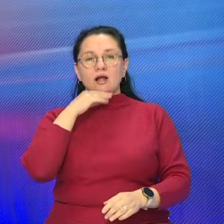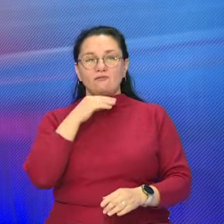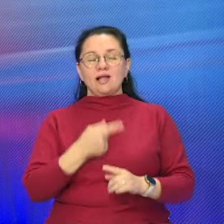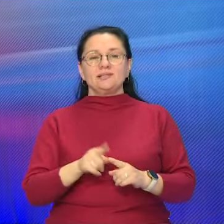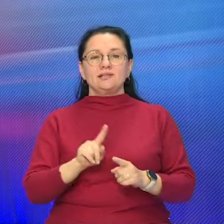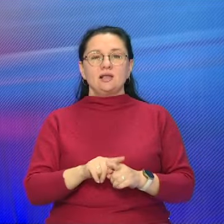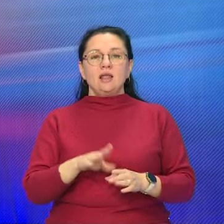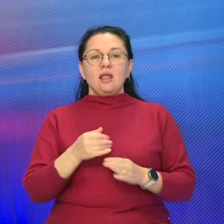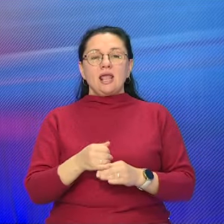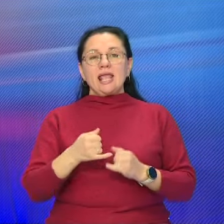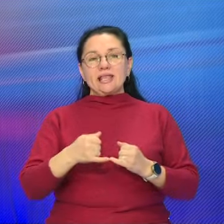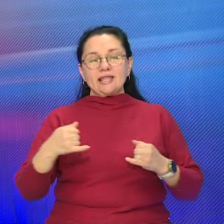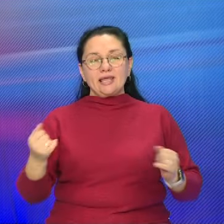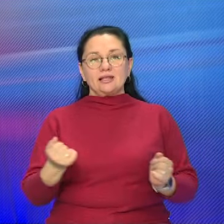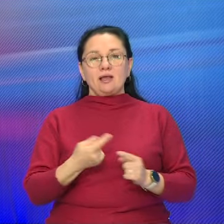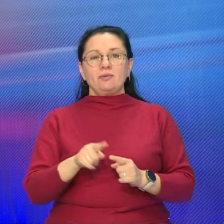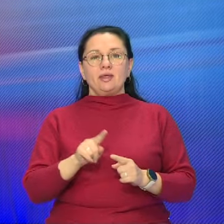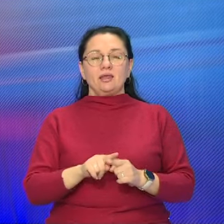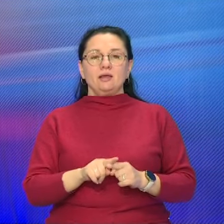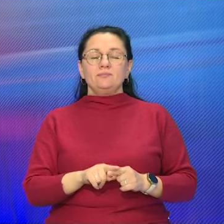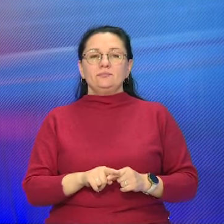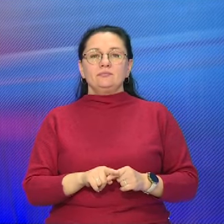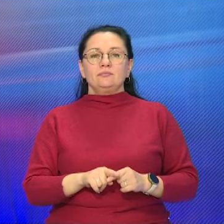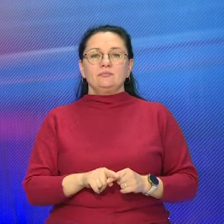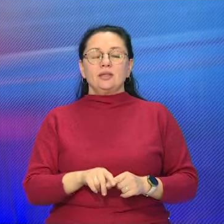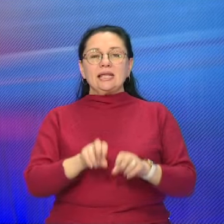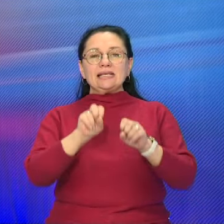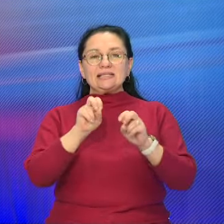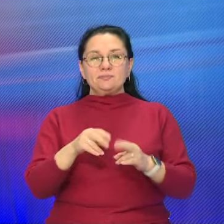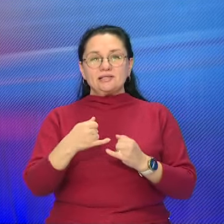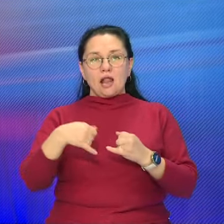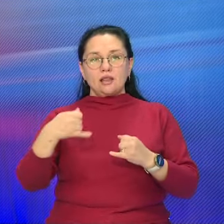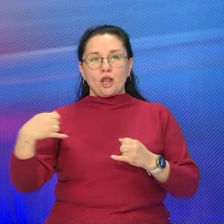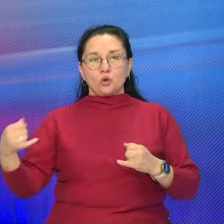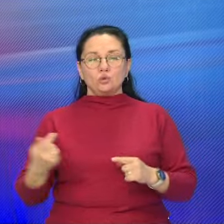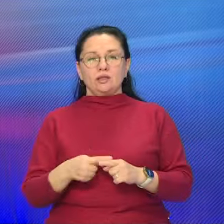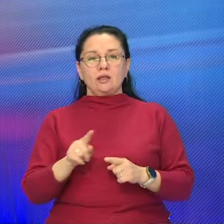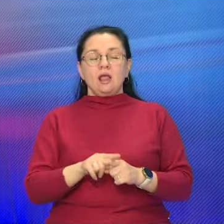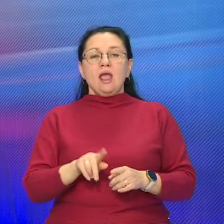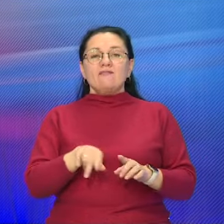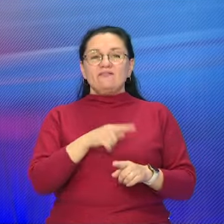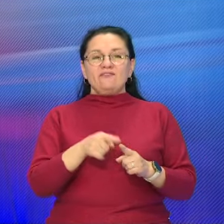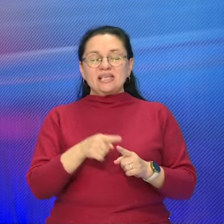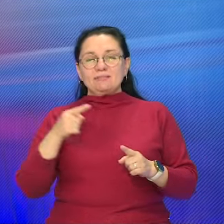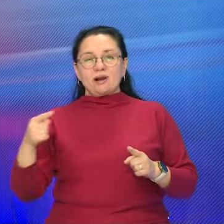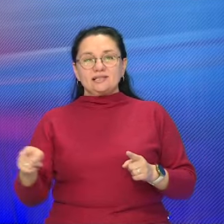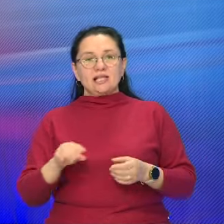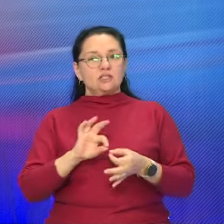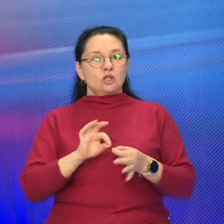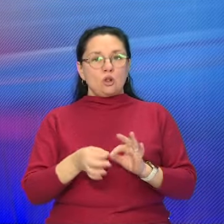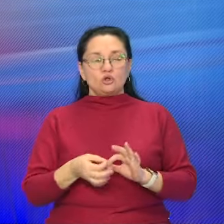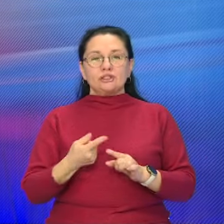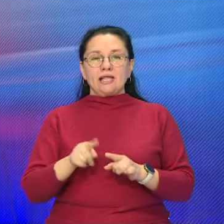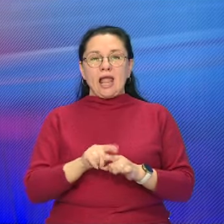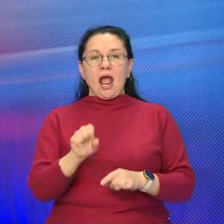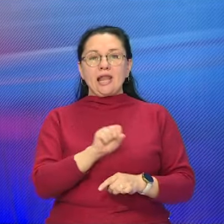заправляются не любым нитками, а это нити бавовняные и специально крутки. Процес заправки ткацкого станка складаны. Алена